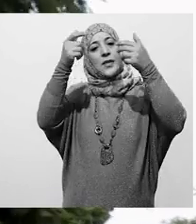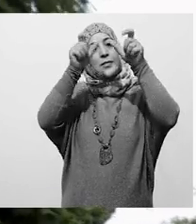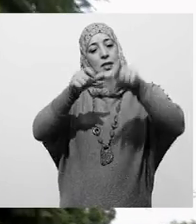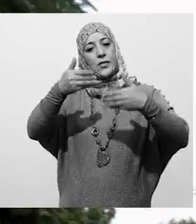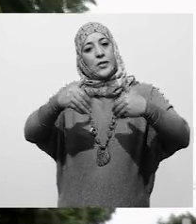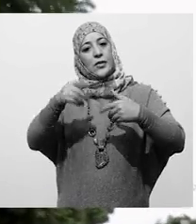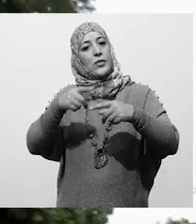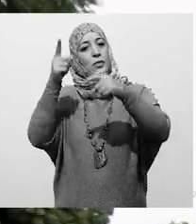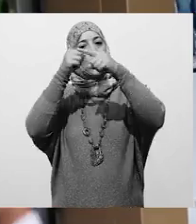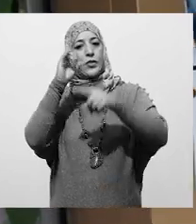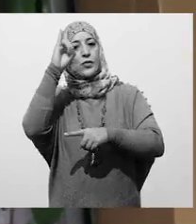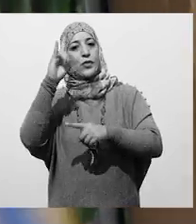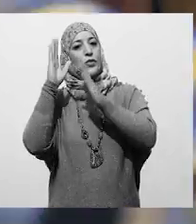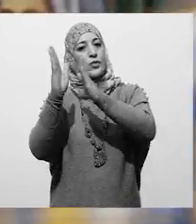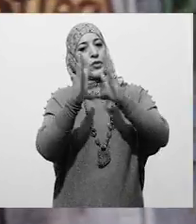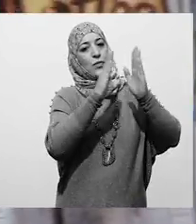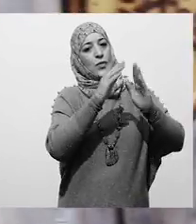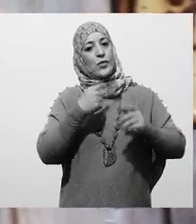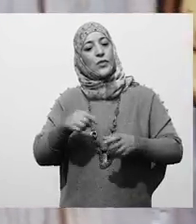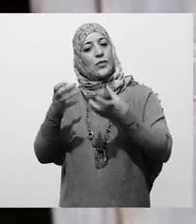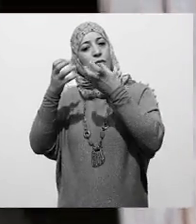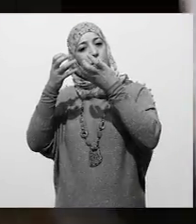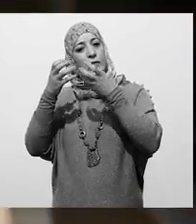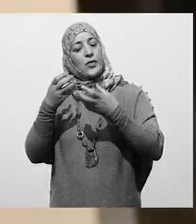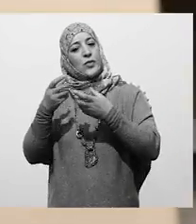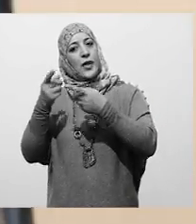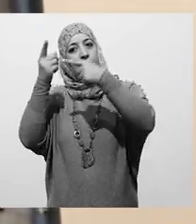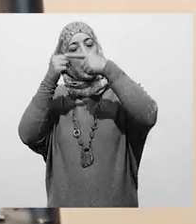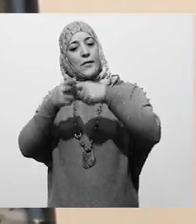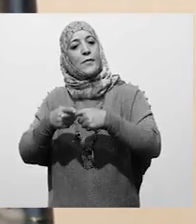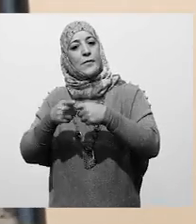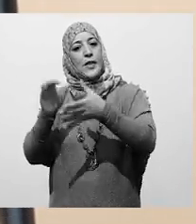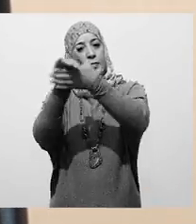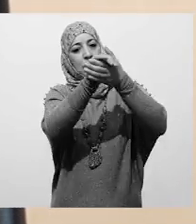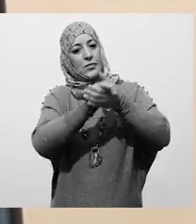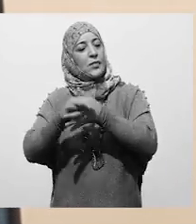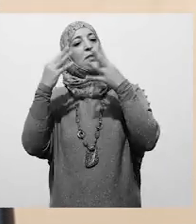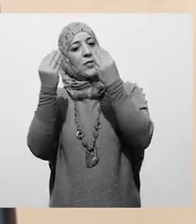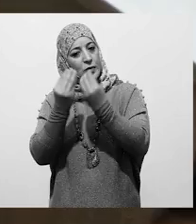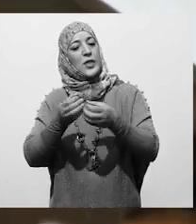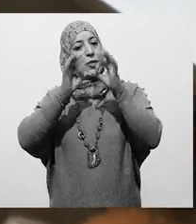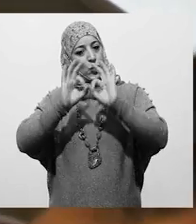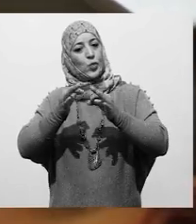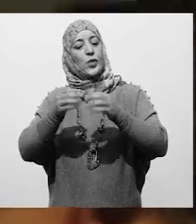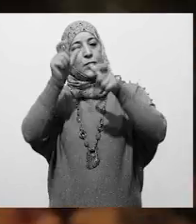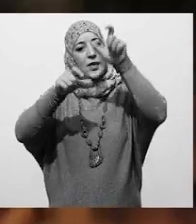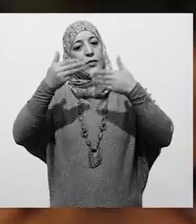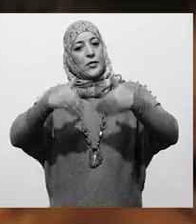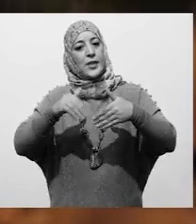domaine, aussi les hôpitaux, nos amis, on a des amis, des personnes handicapées aussi bien.